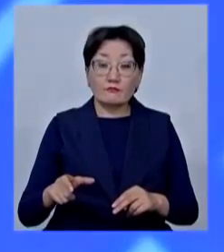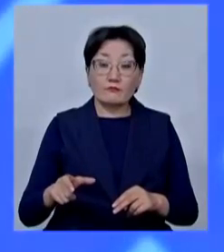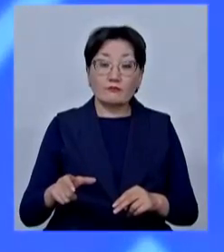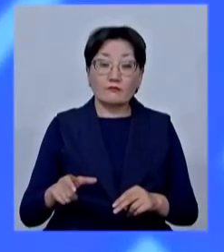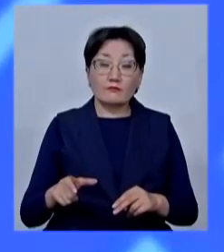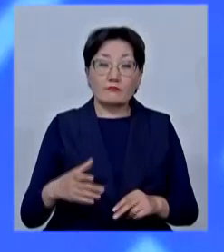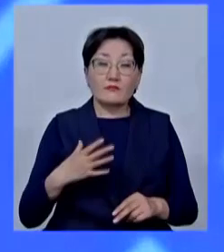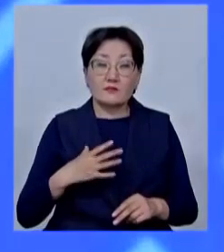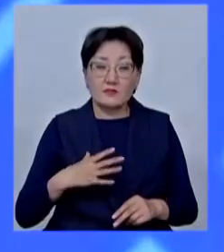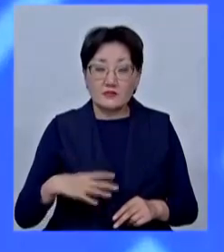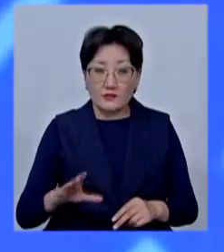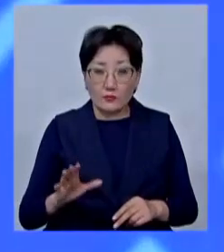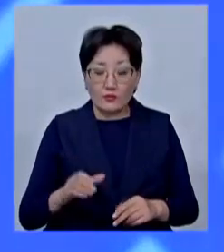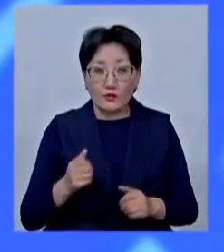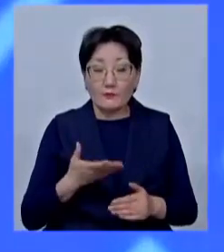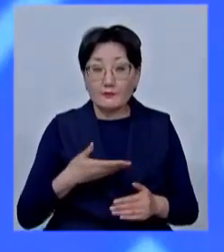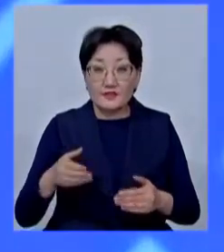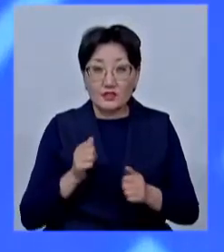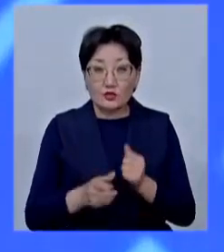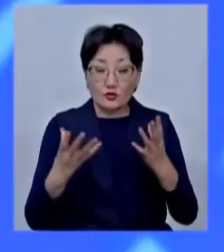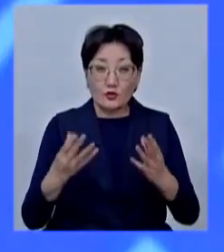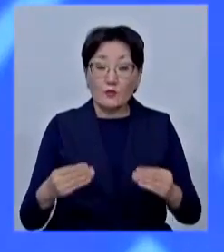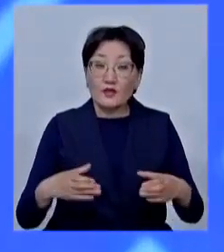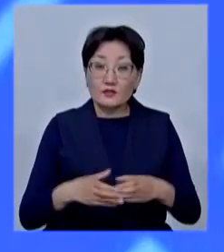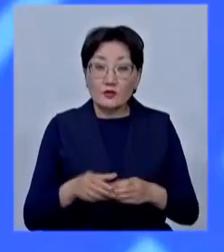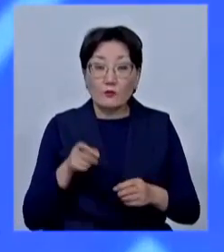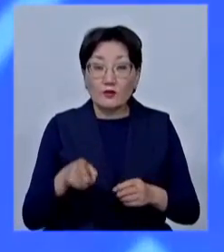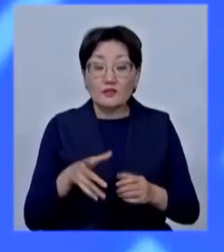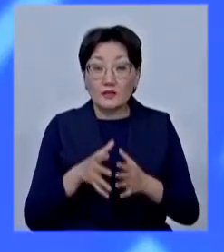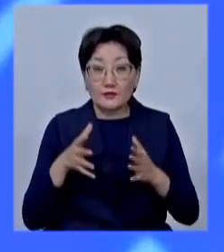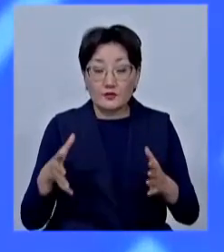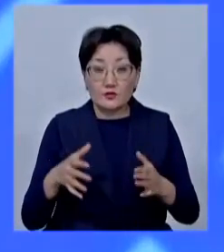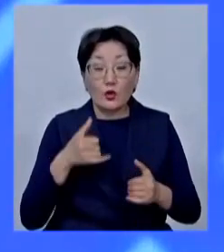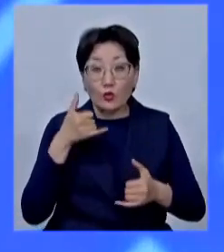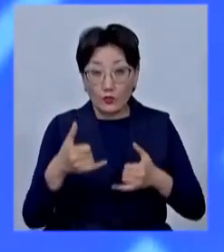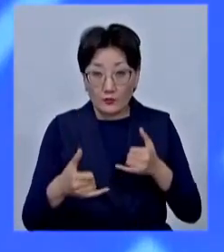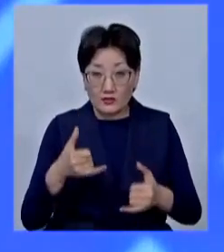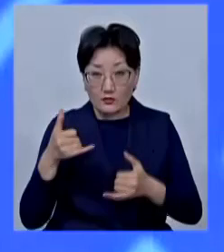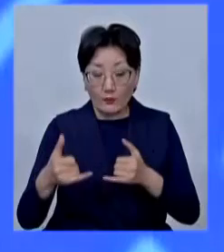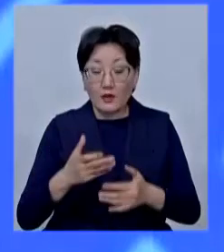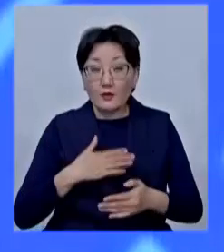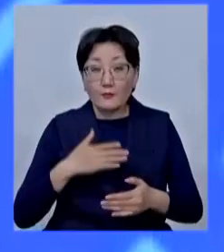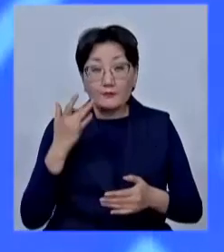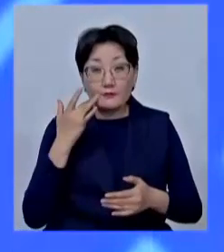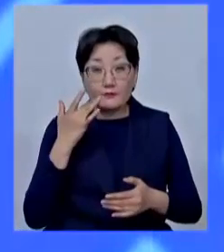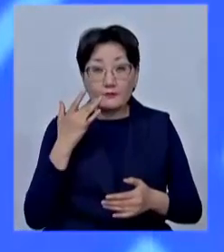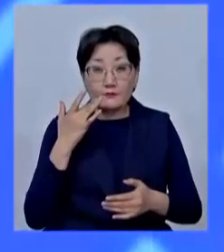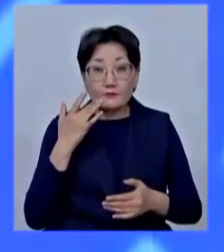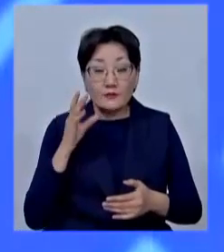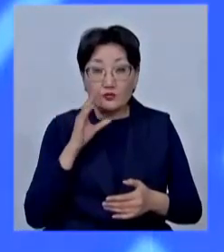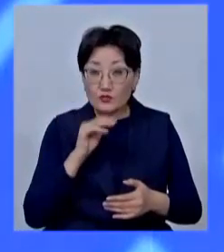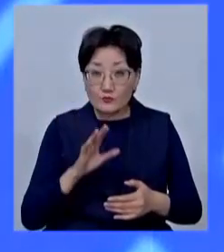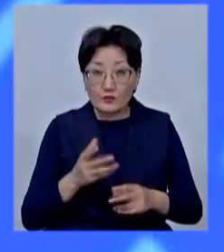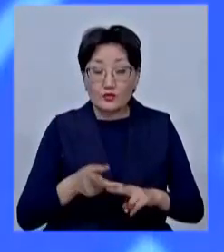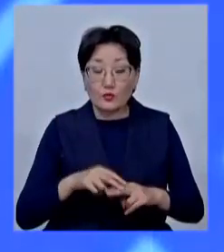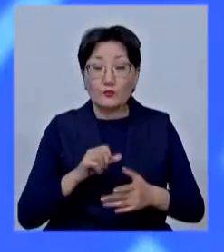адамның шыдамауы. Бізге күнделікті штабқа 1000-нан аса қоңырау шалатын. Біз үлгермедік,